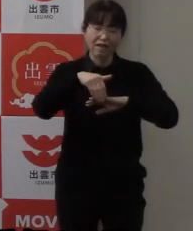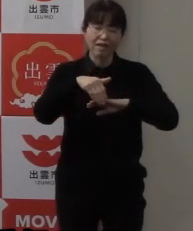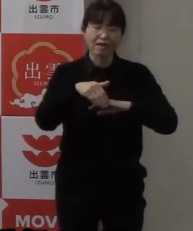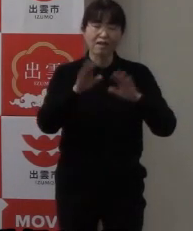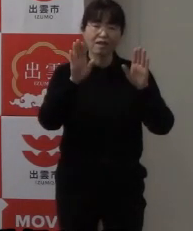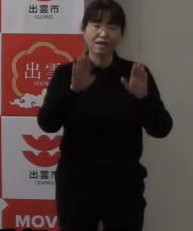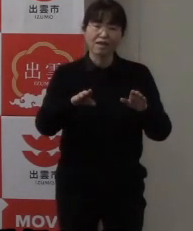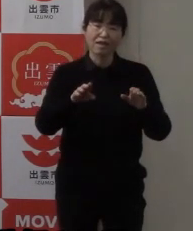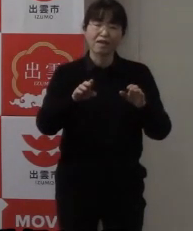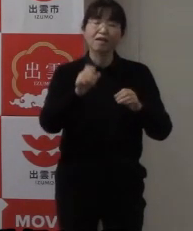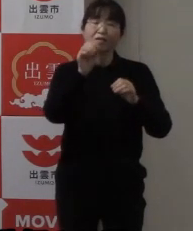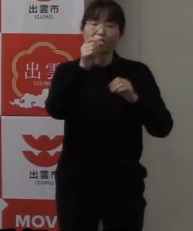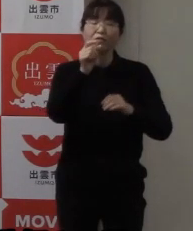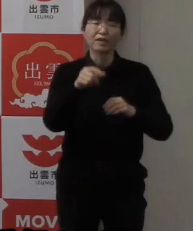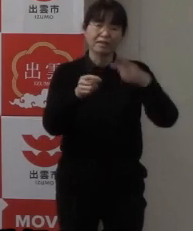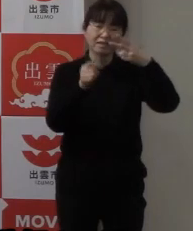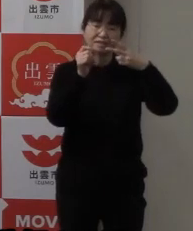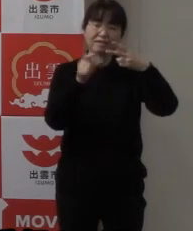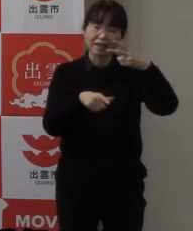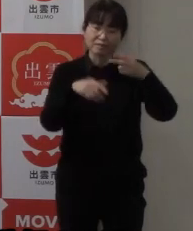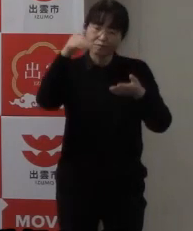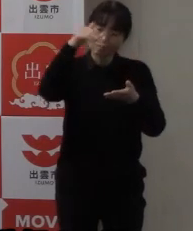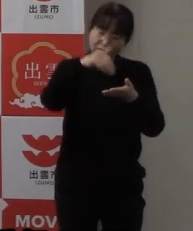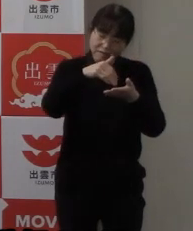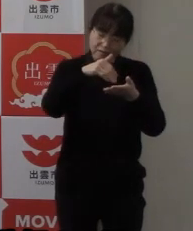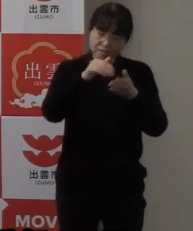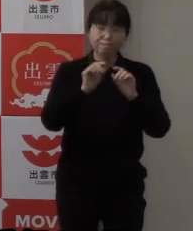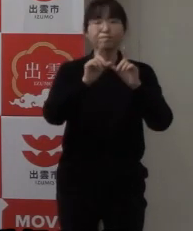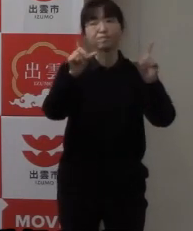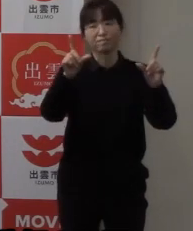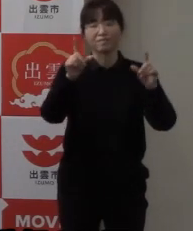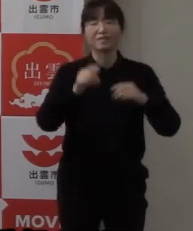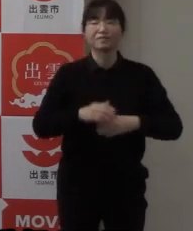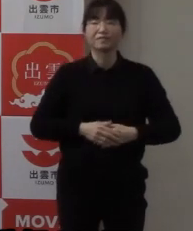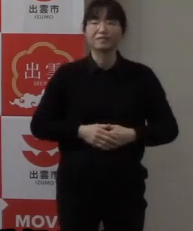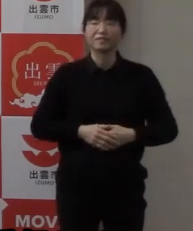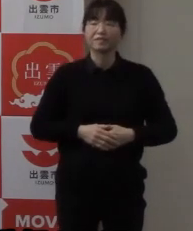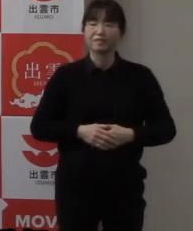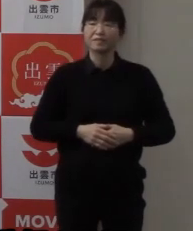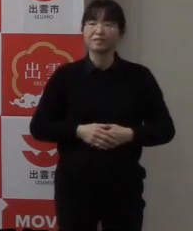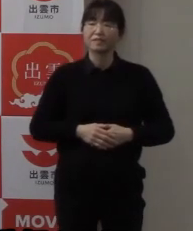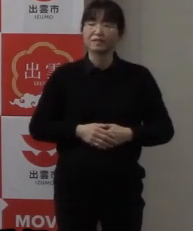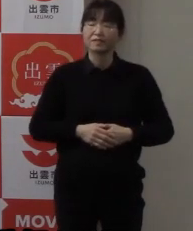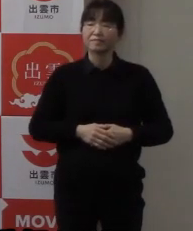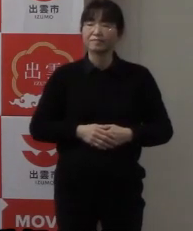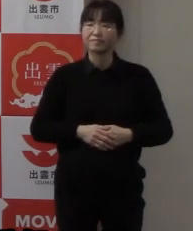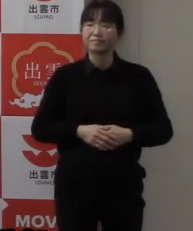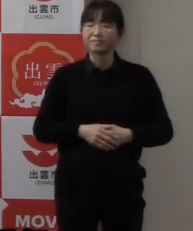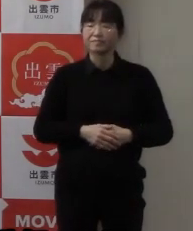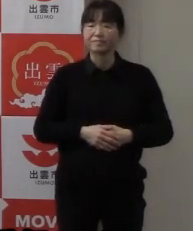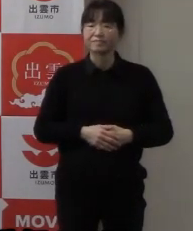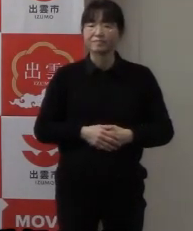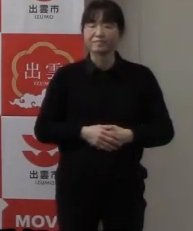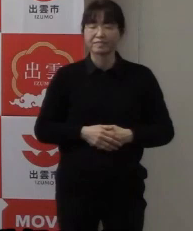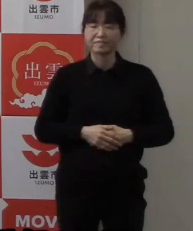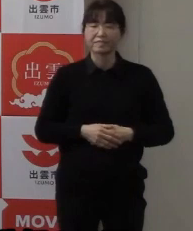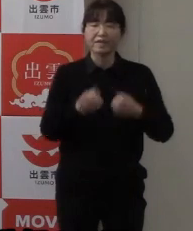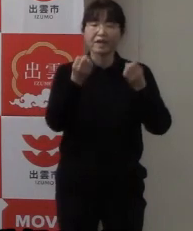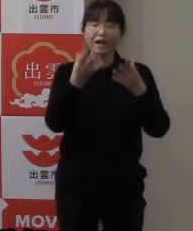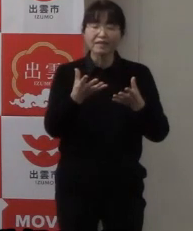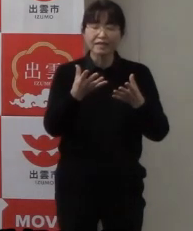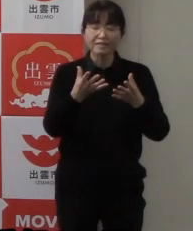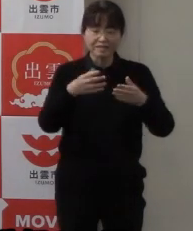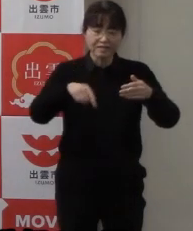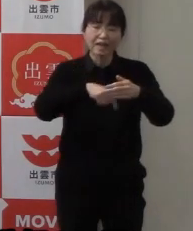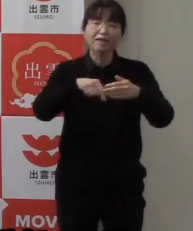末ということであります。これ2ページ目に出していただくと、リニューアルの内容で